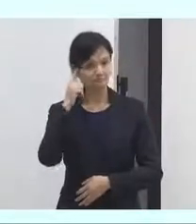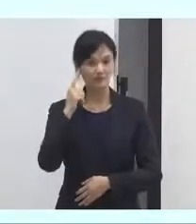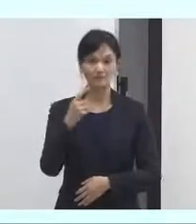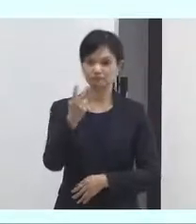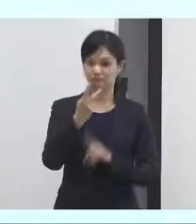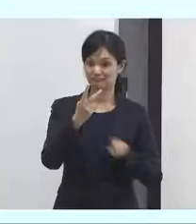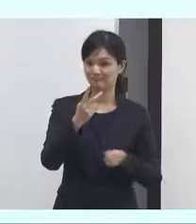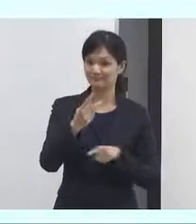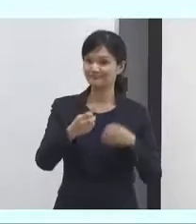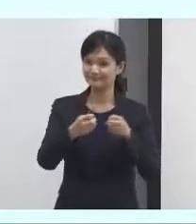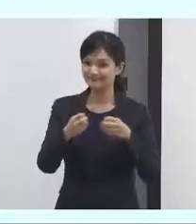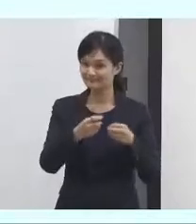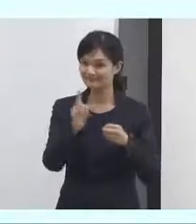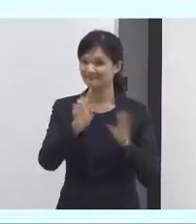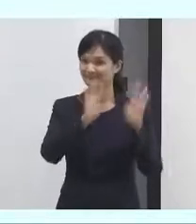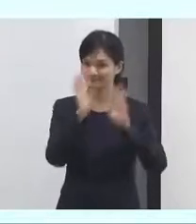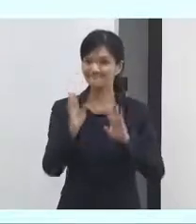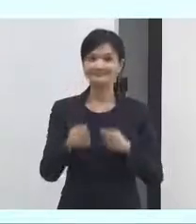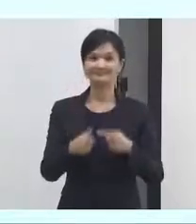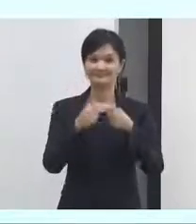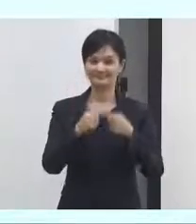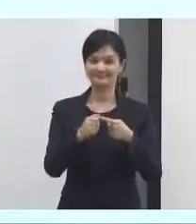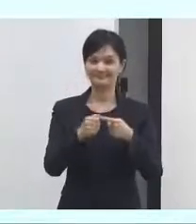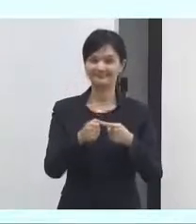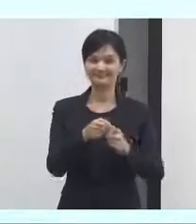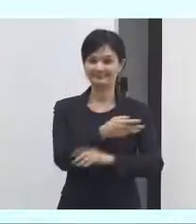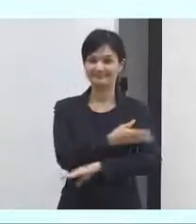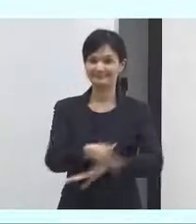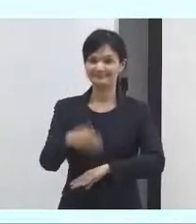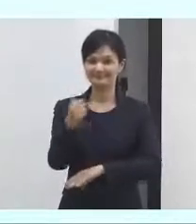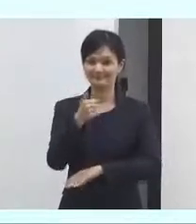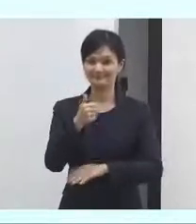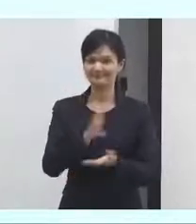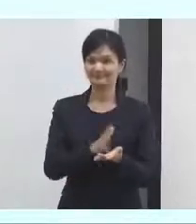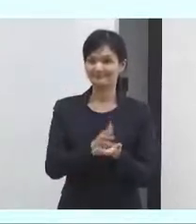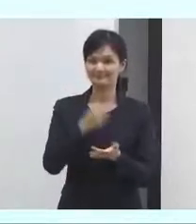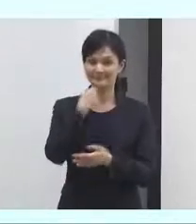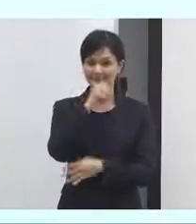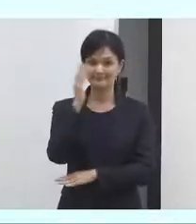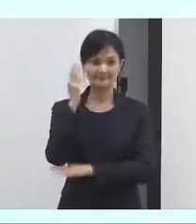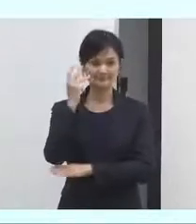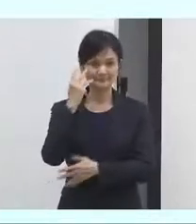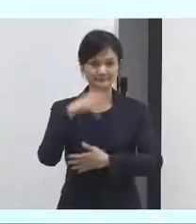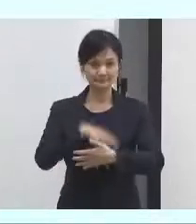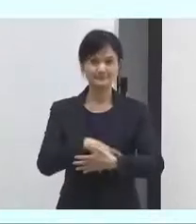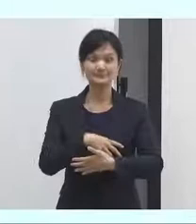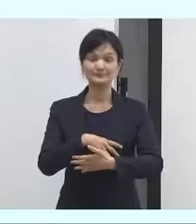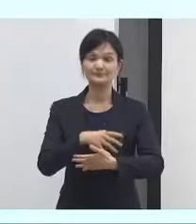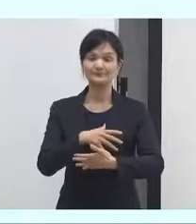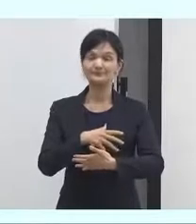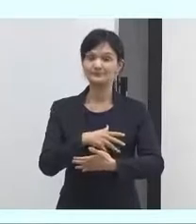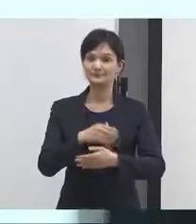么样的火花？那我们就先请第一位江明宗来和我们讲台湾政治内与外的鸿沟。